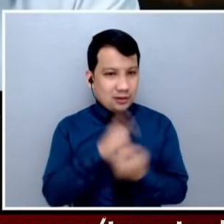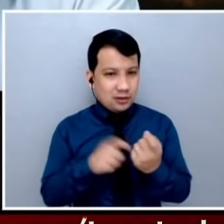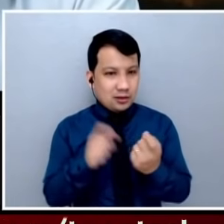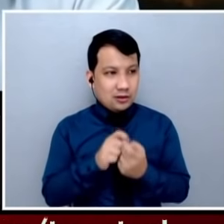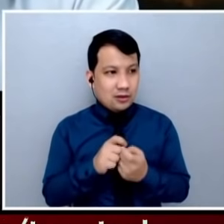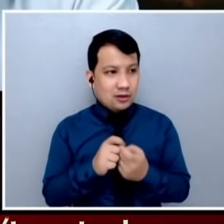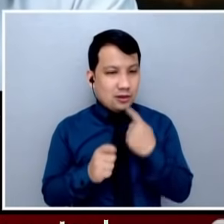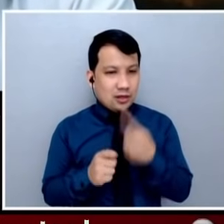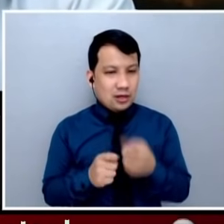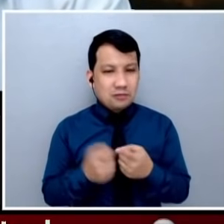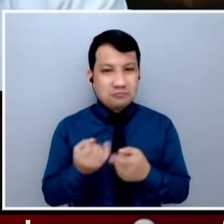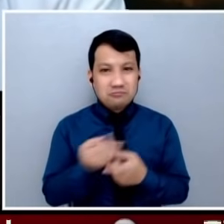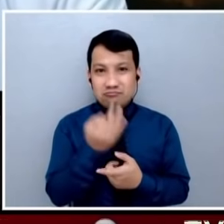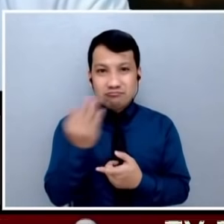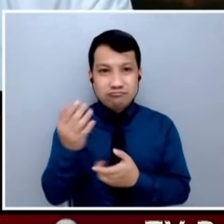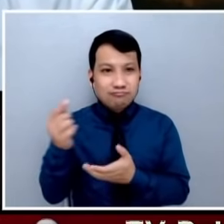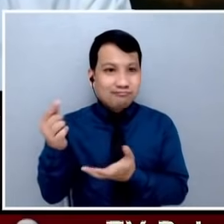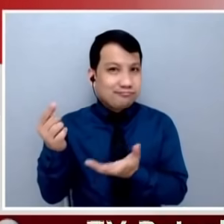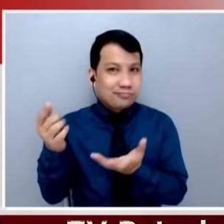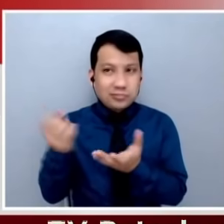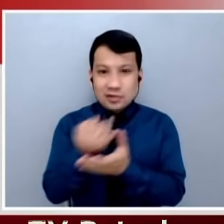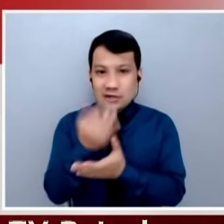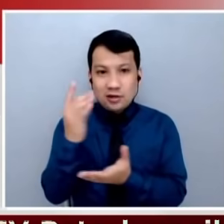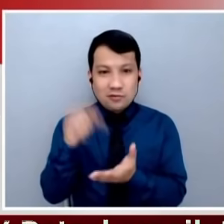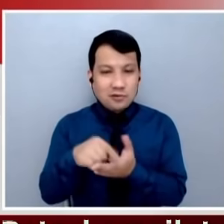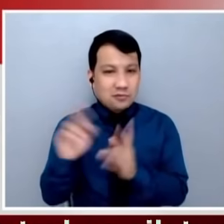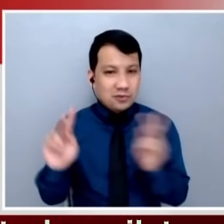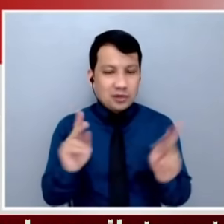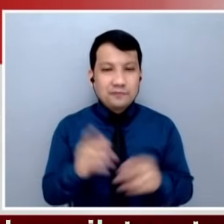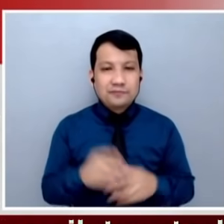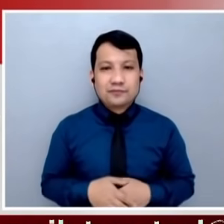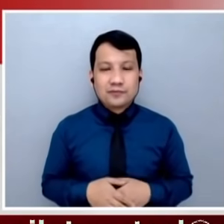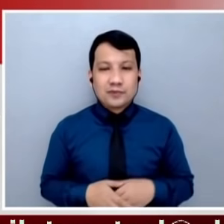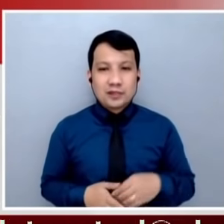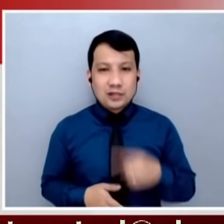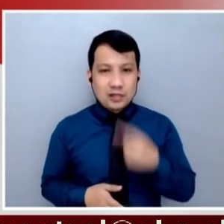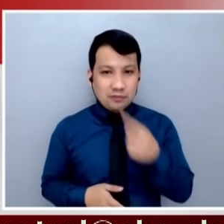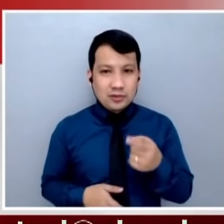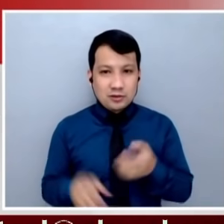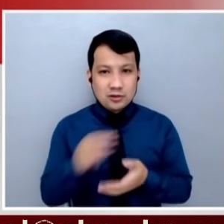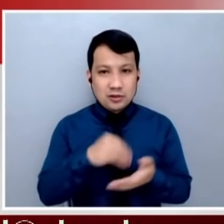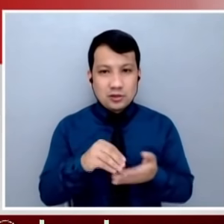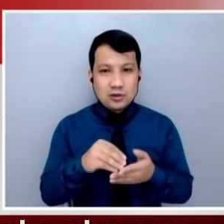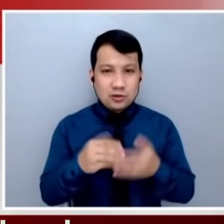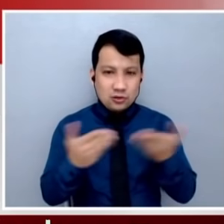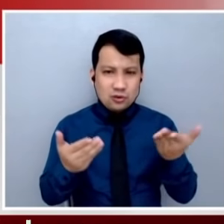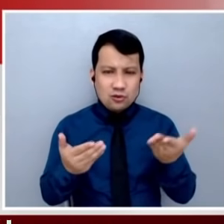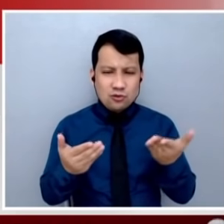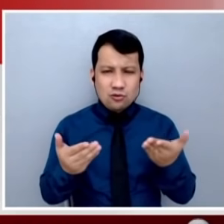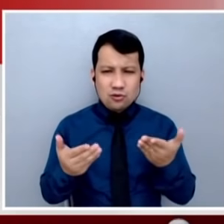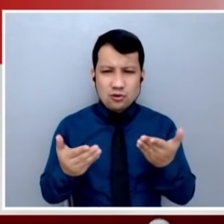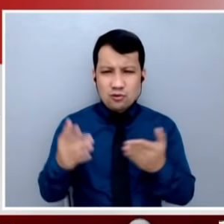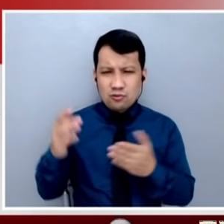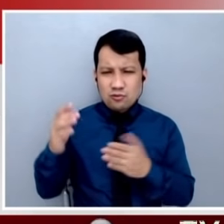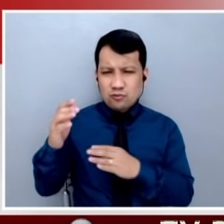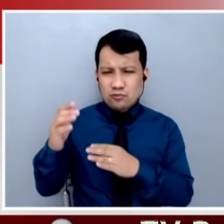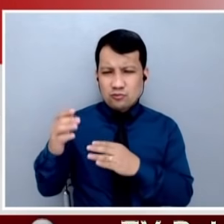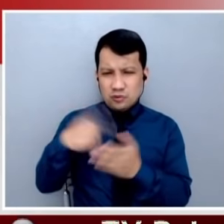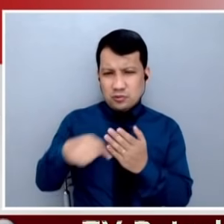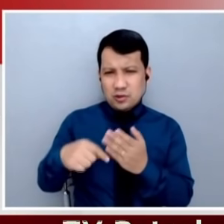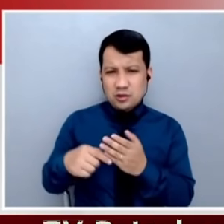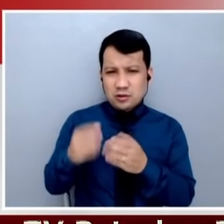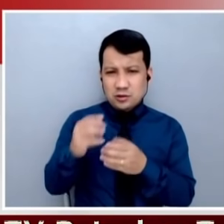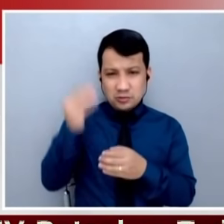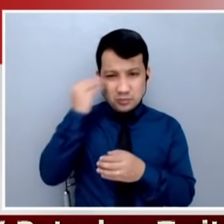certain toll and amounts from the people. Sa isang pahayag, sinabi ng Mandaluyong City Mayor Menchie Abalos, iaapila